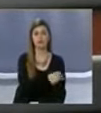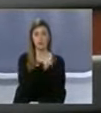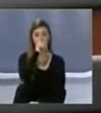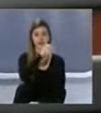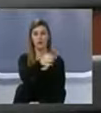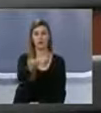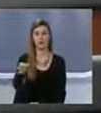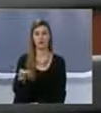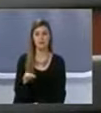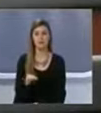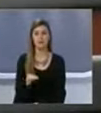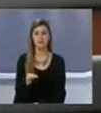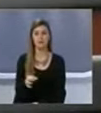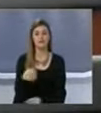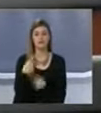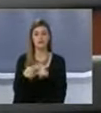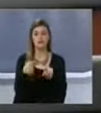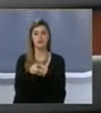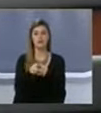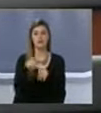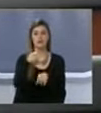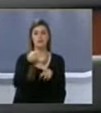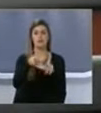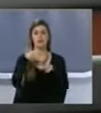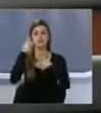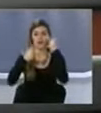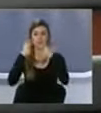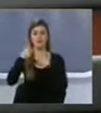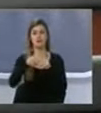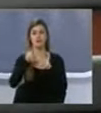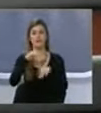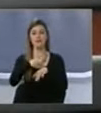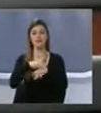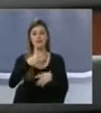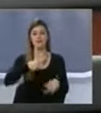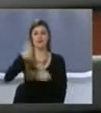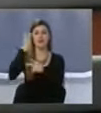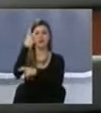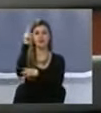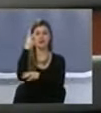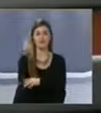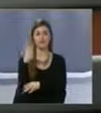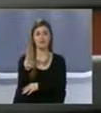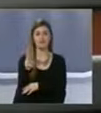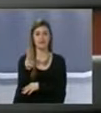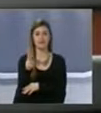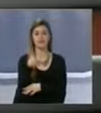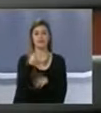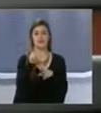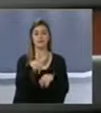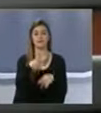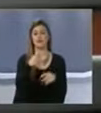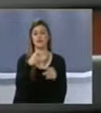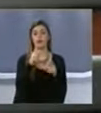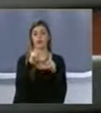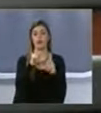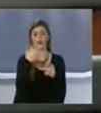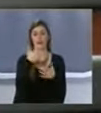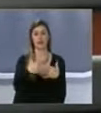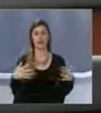regionale. Gjithashtu shuma destinuar për të sëmurë që kanë nevojë të shërohen jashtë është mbetur e njëjtë, 5 milion euro, në vend që të synohet se